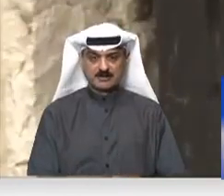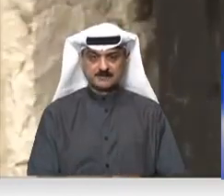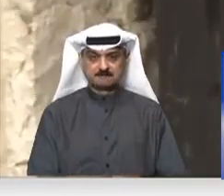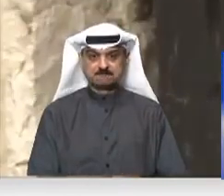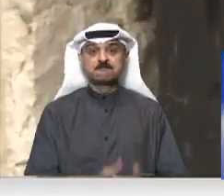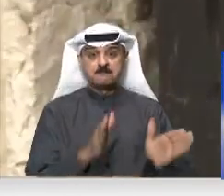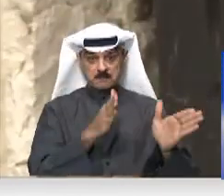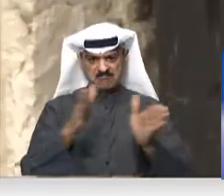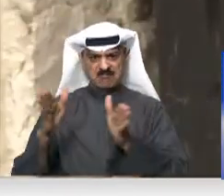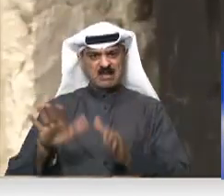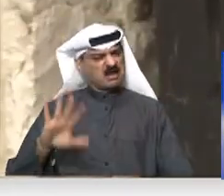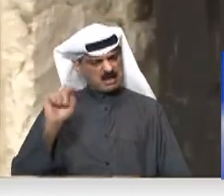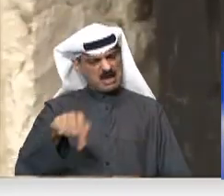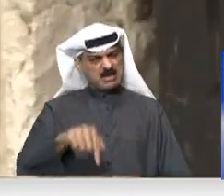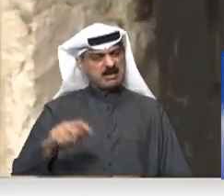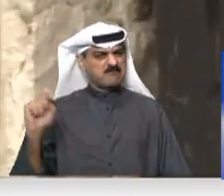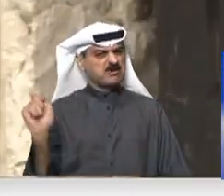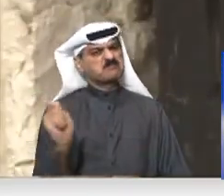فرصة